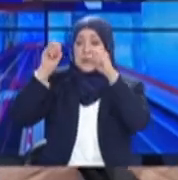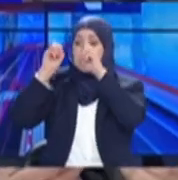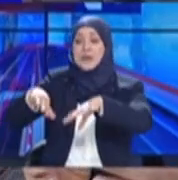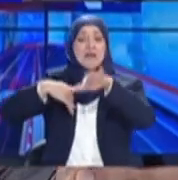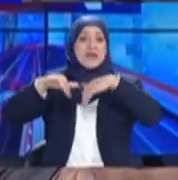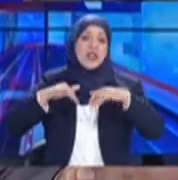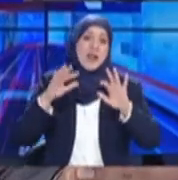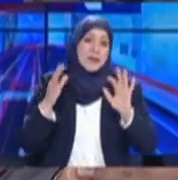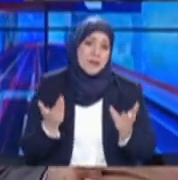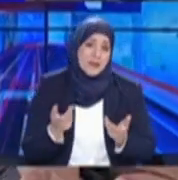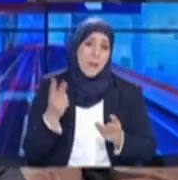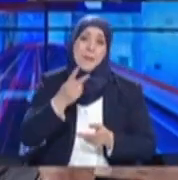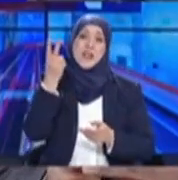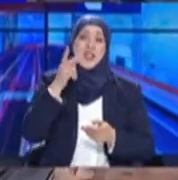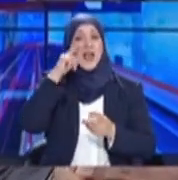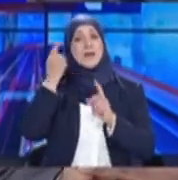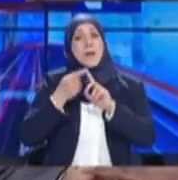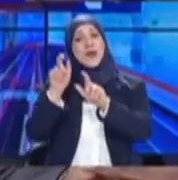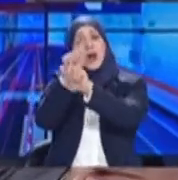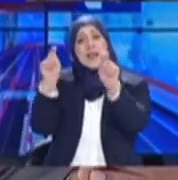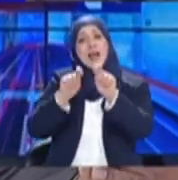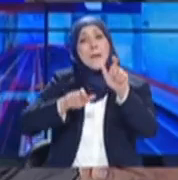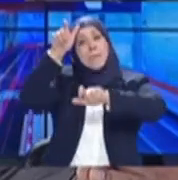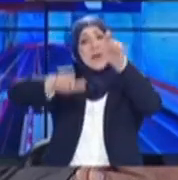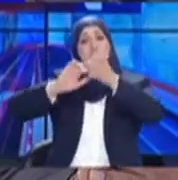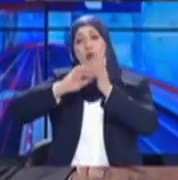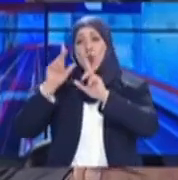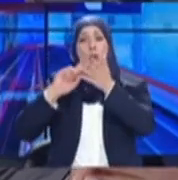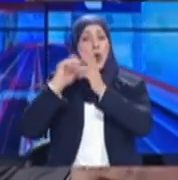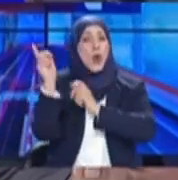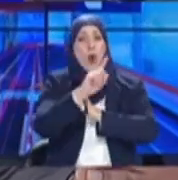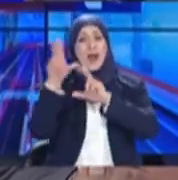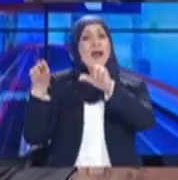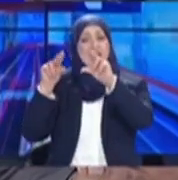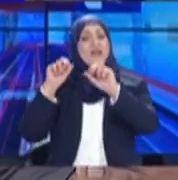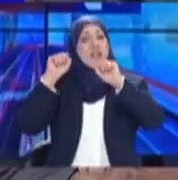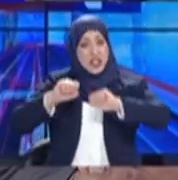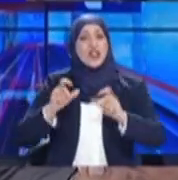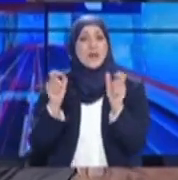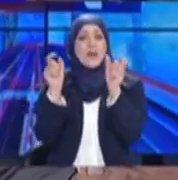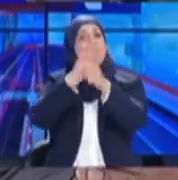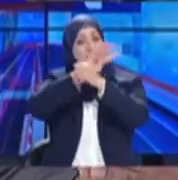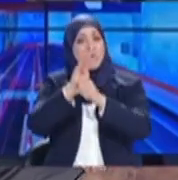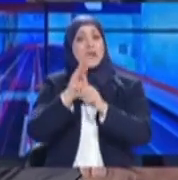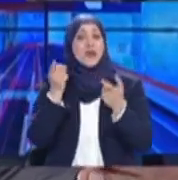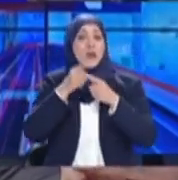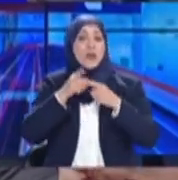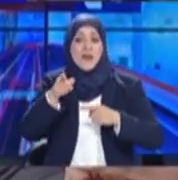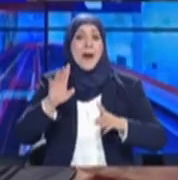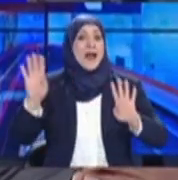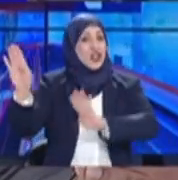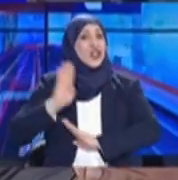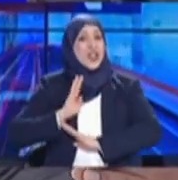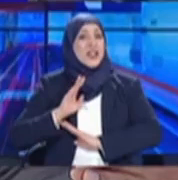ينفوا البلاد وكما هو دي ما نقولوا يذكرهم هناك جيشنا في الصف الاول يعني اللي انا في بلادنا وال